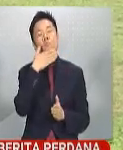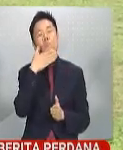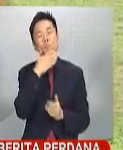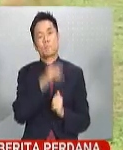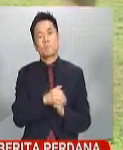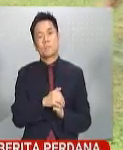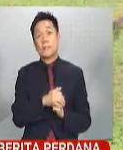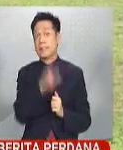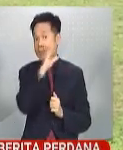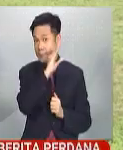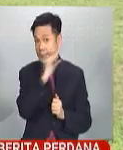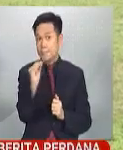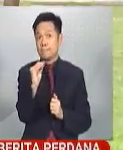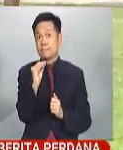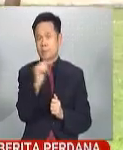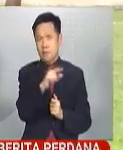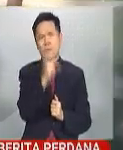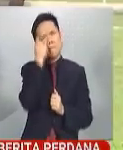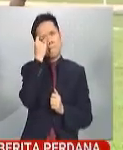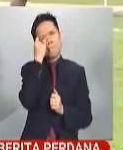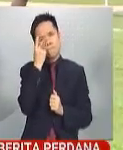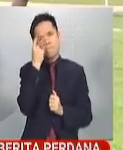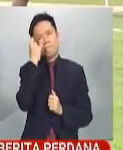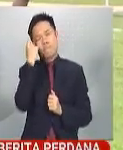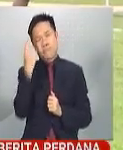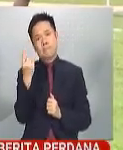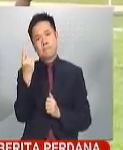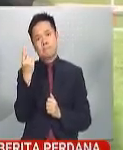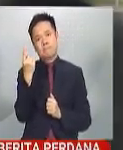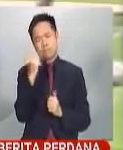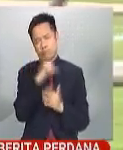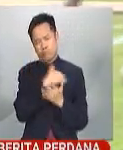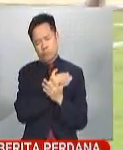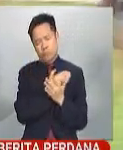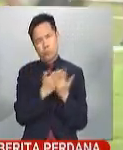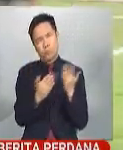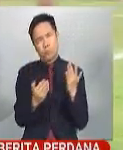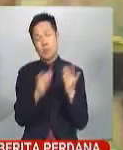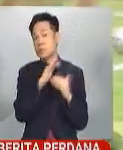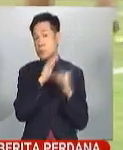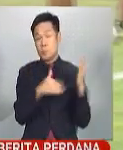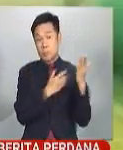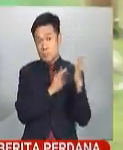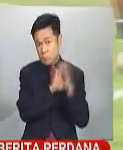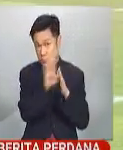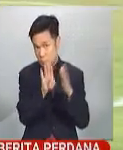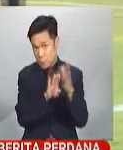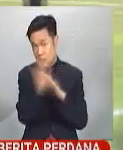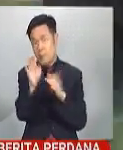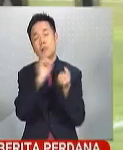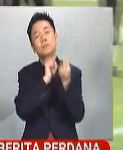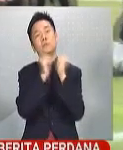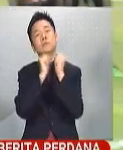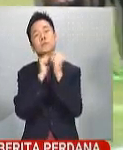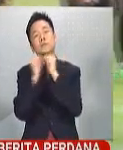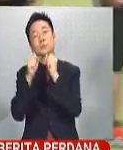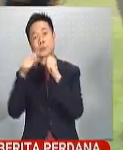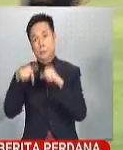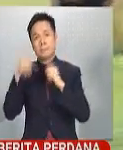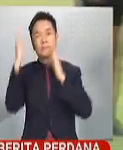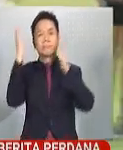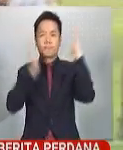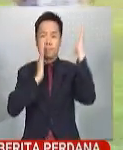tentunya sangat faham dan sinonim dengan perkembangan sukan di negara kita